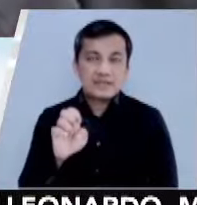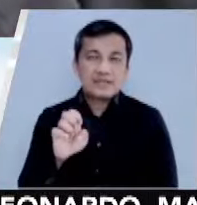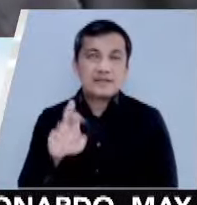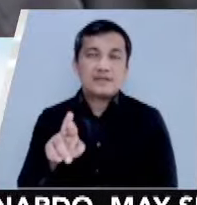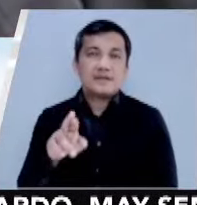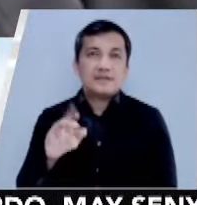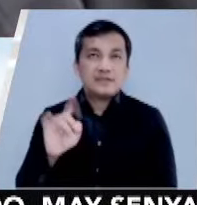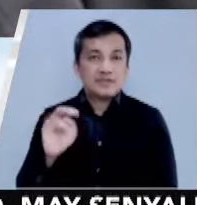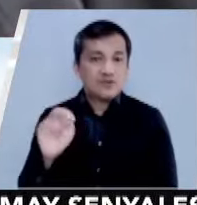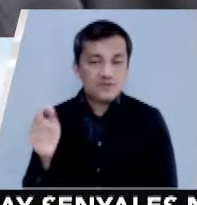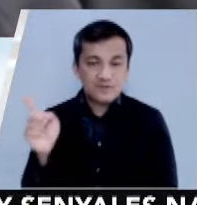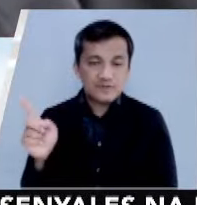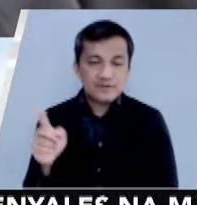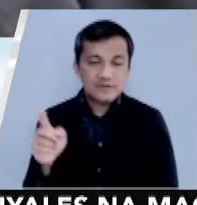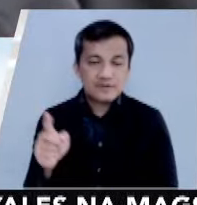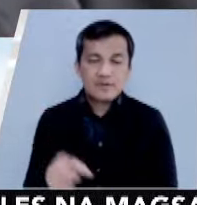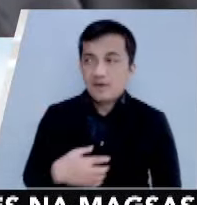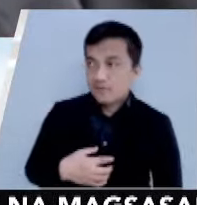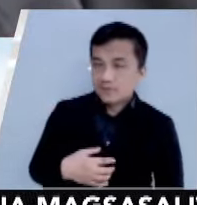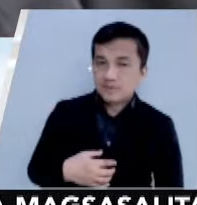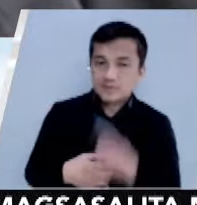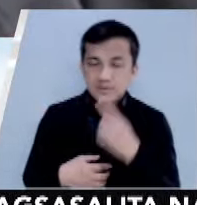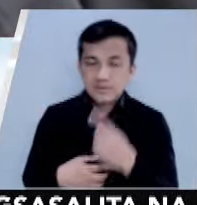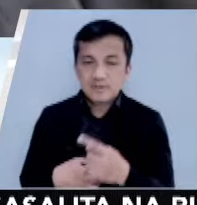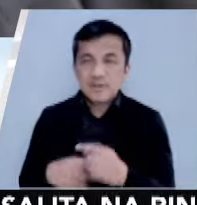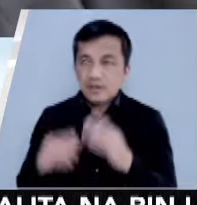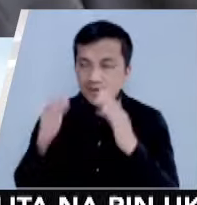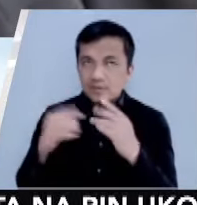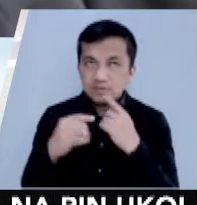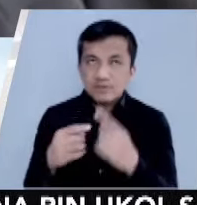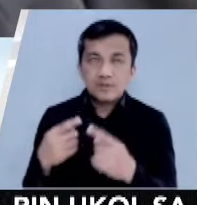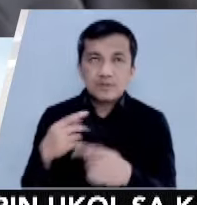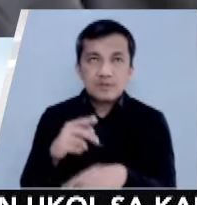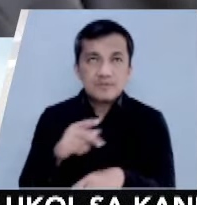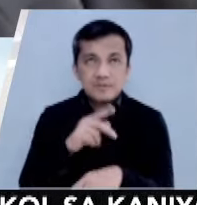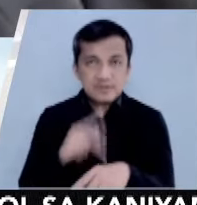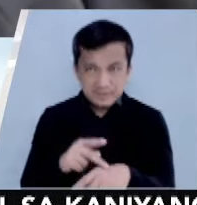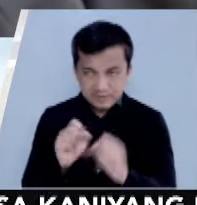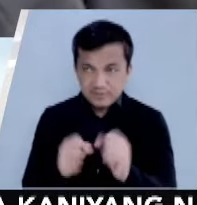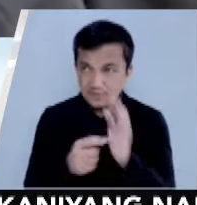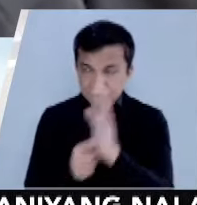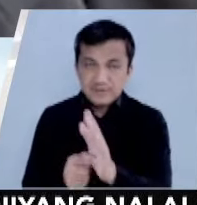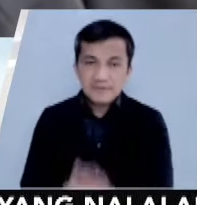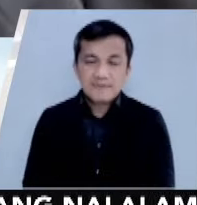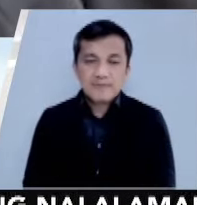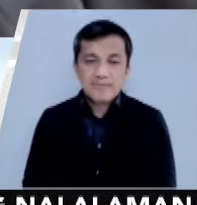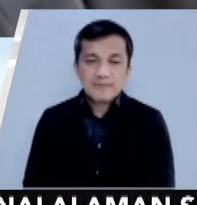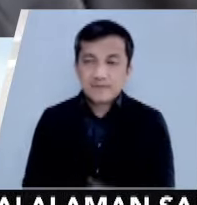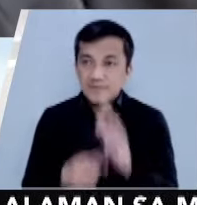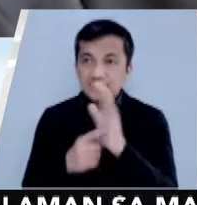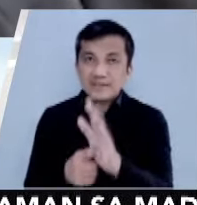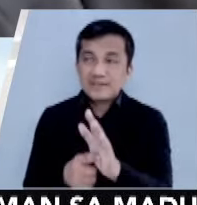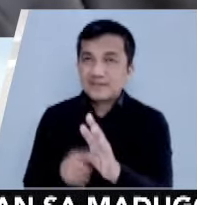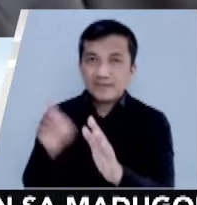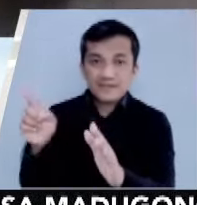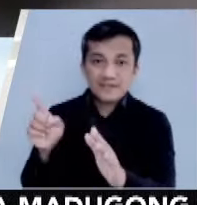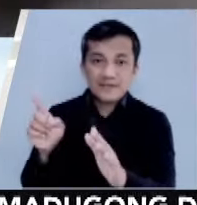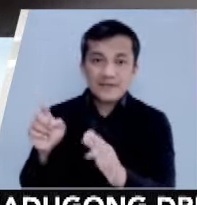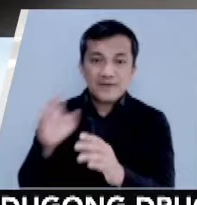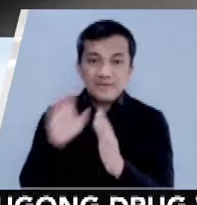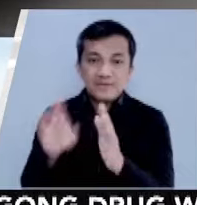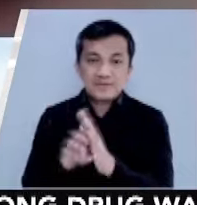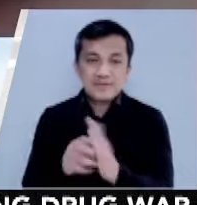ko, sir, it's nice to meet you. I'm an actor from the Philippines. Can I show you this? Pinakita ko sa kanya yung photos na nila Ding Dong.